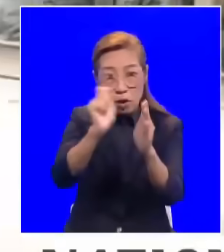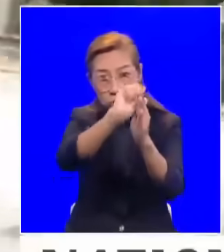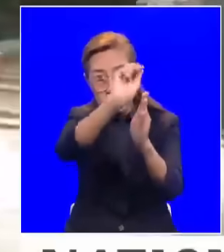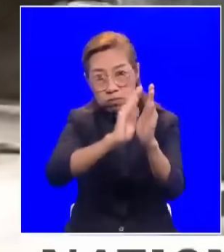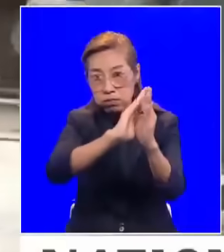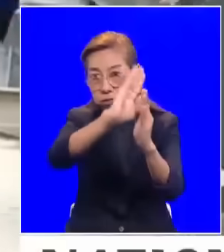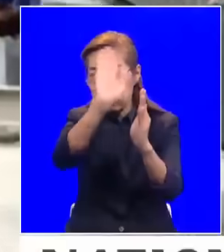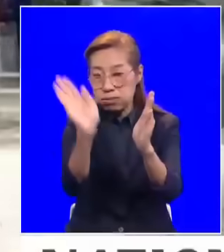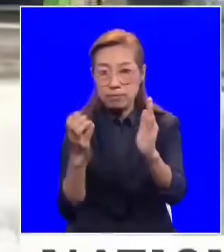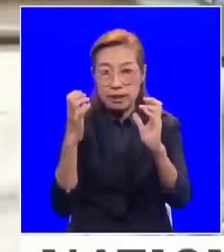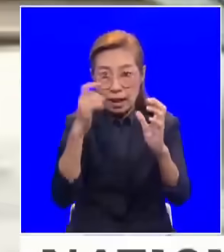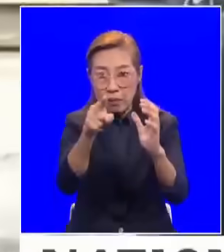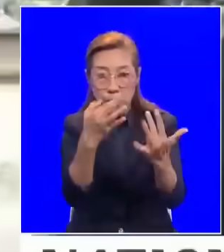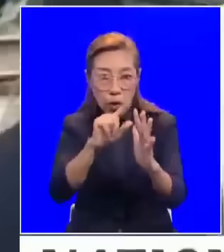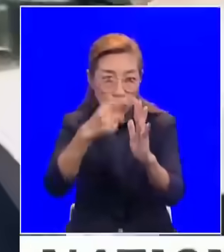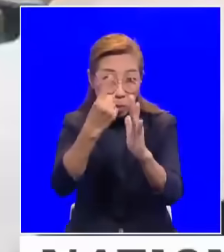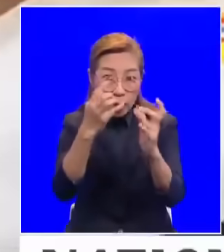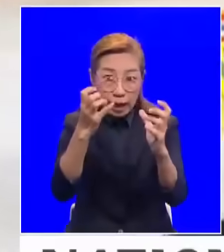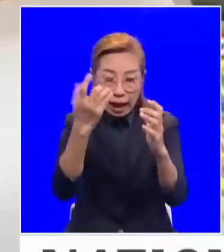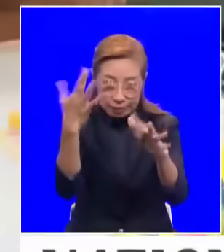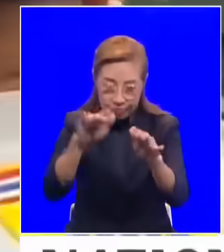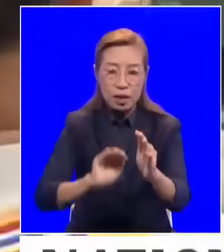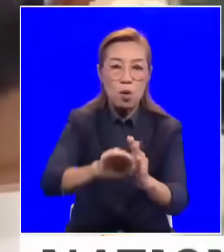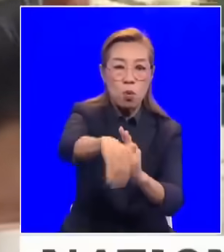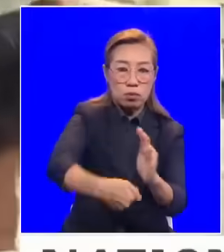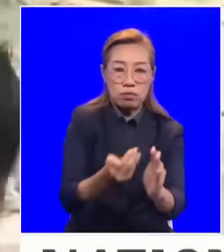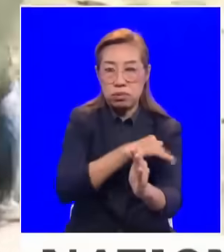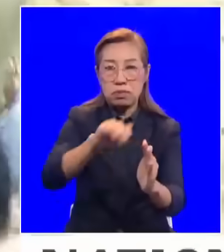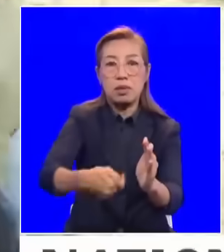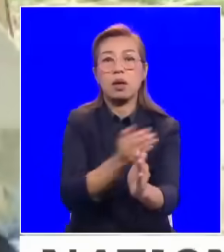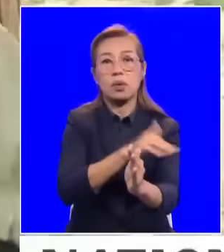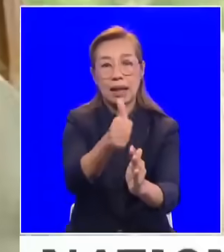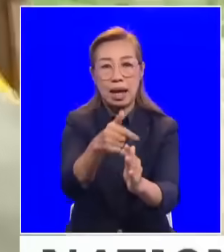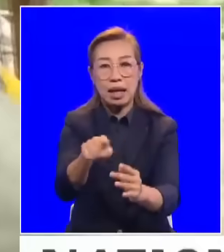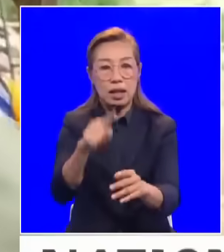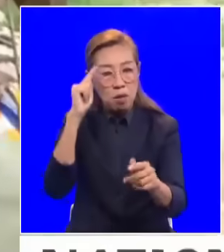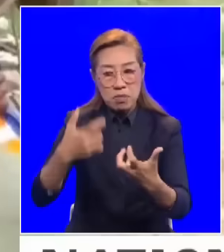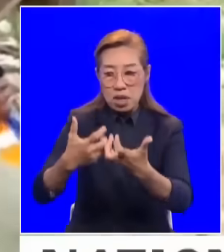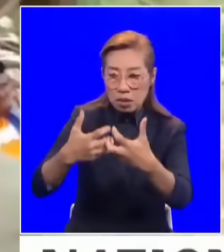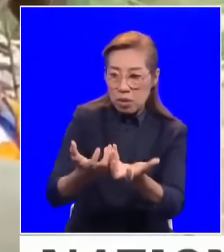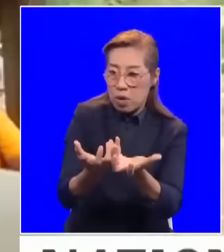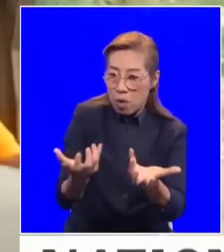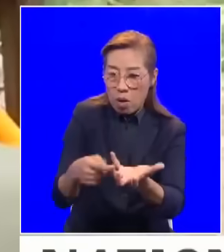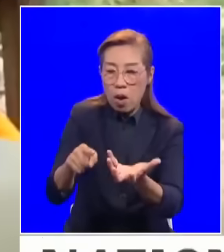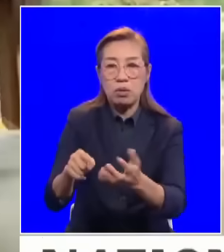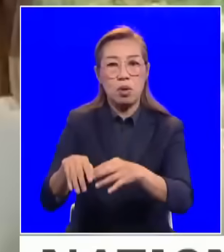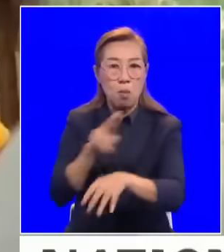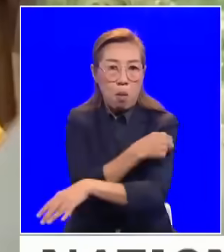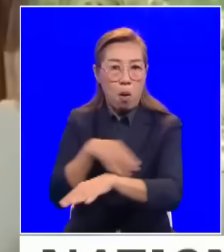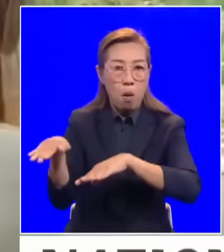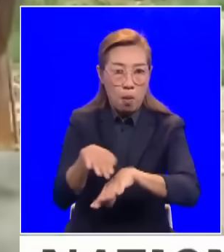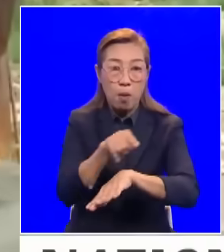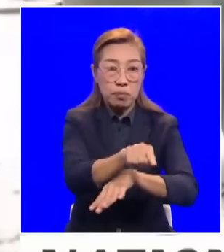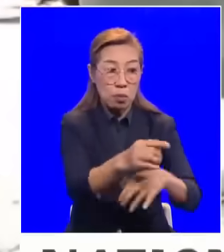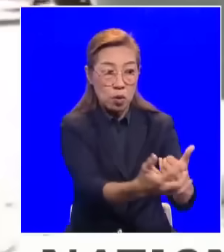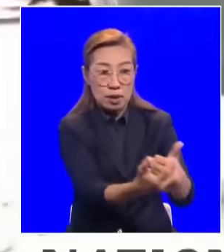แล้วก็เตรียมอุปกรณ์ในเรื่องของการที่จะเอาคนที่อยู่ด้านในออกมามีทีมแพทย์พร้อมในการดูแลจัดพื้นที่